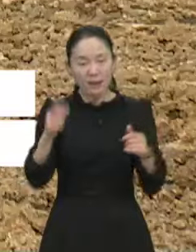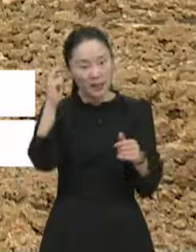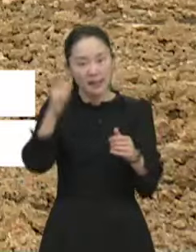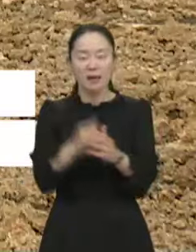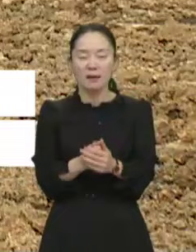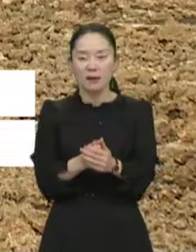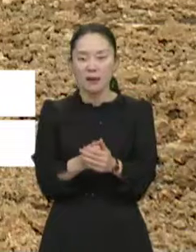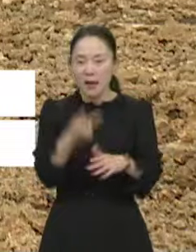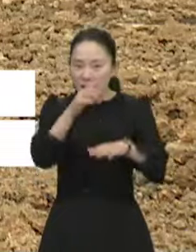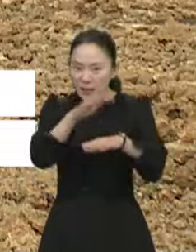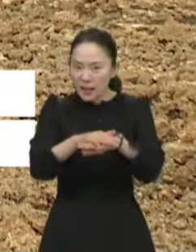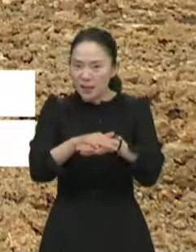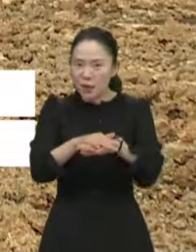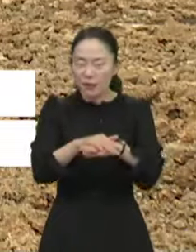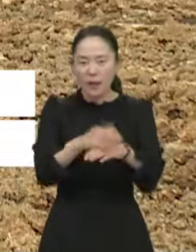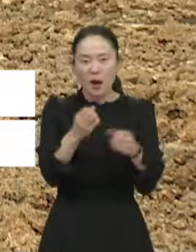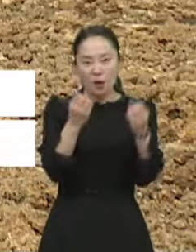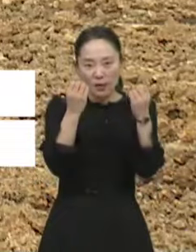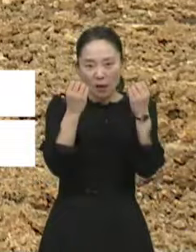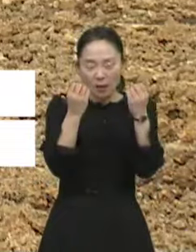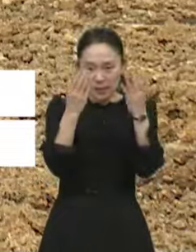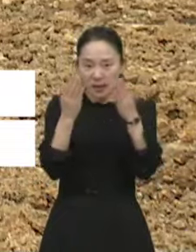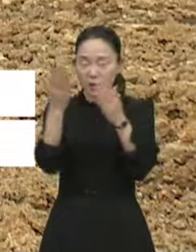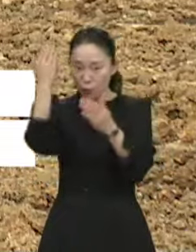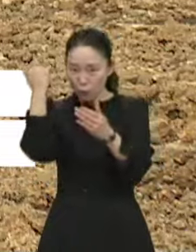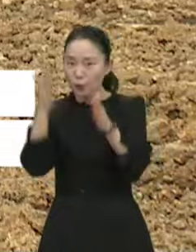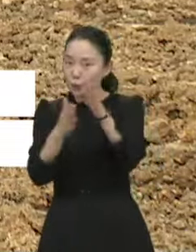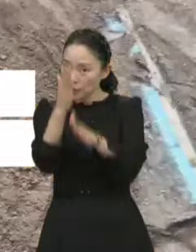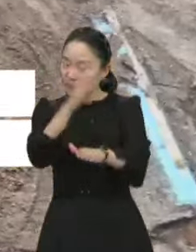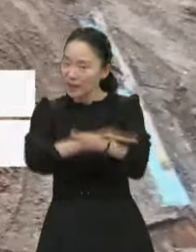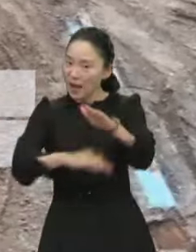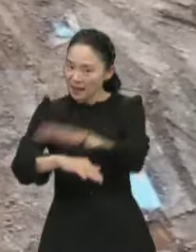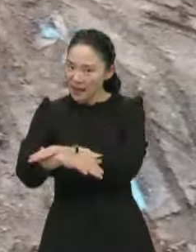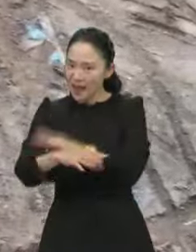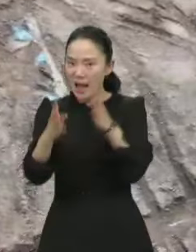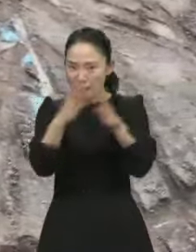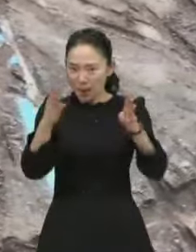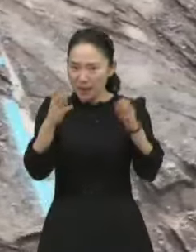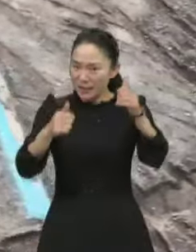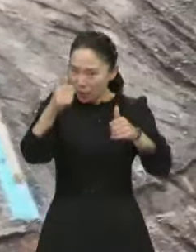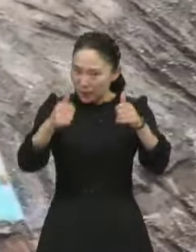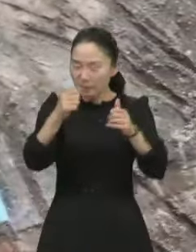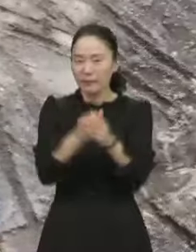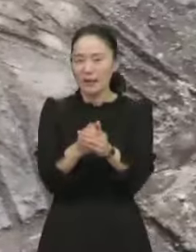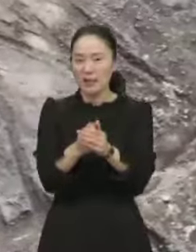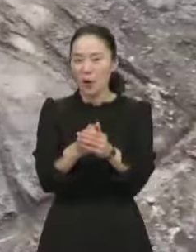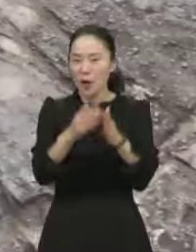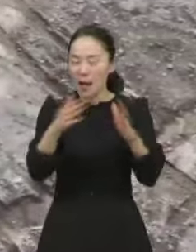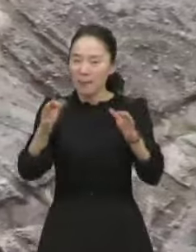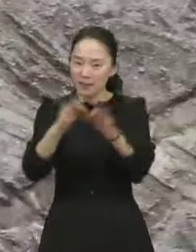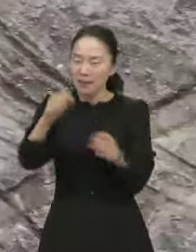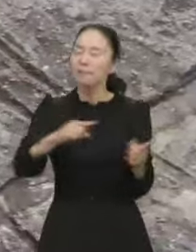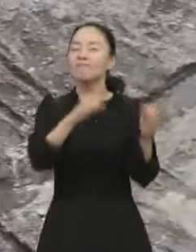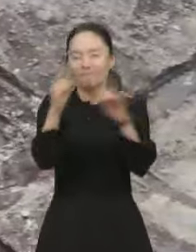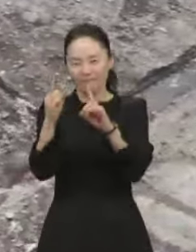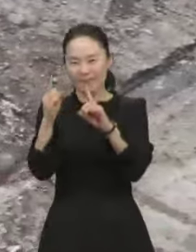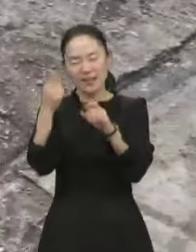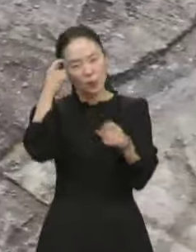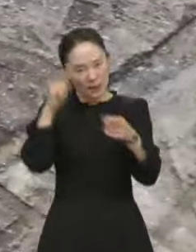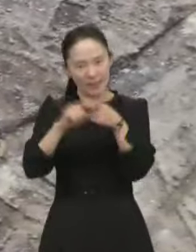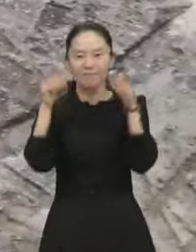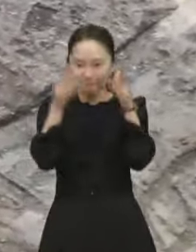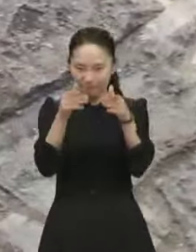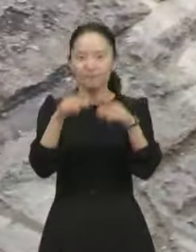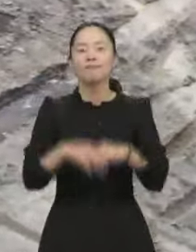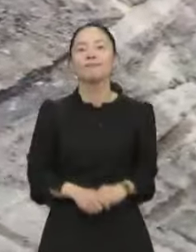가운데 대전 신구도심 간 분양 맞대결을 계기로 잠잠했던 지역 분양시장이 활기를 찾을지 주목됩니다. TJB